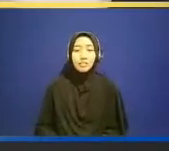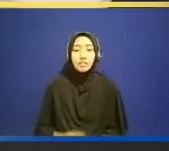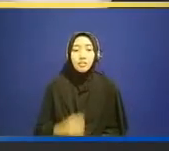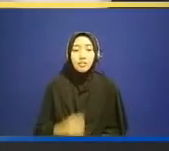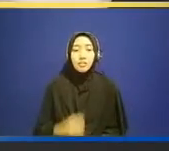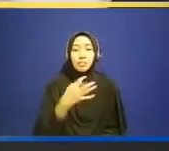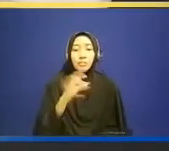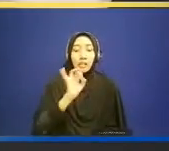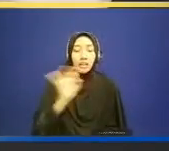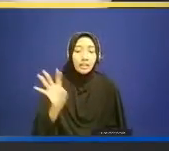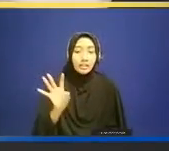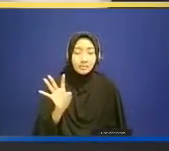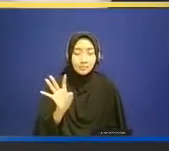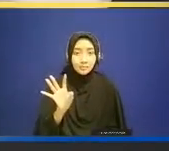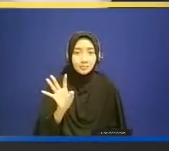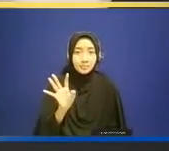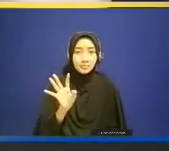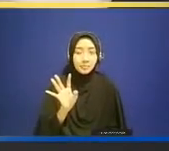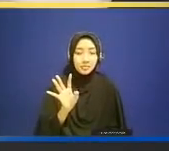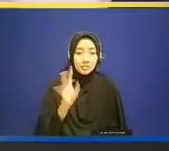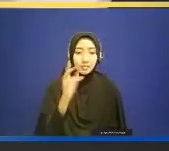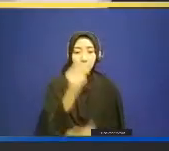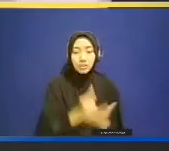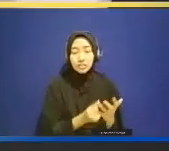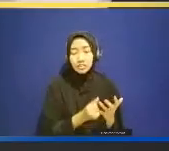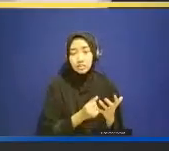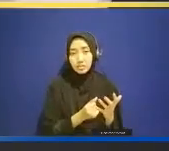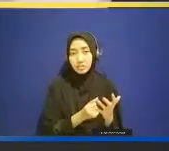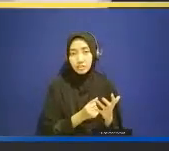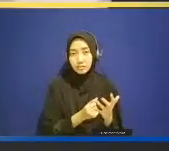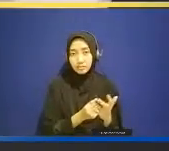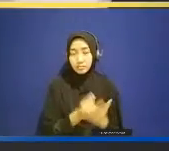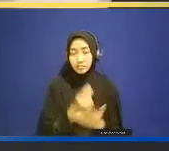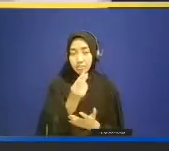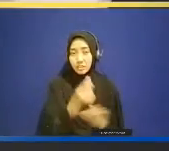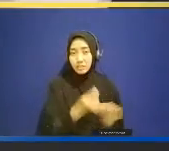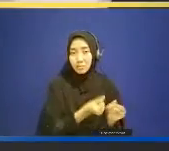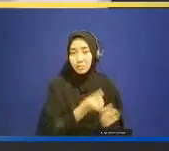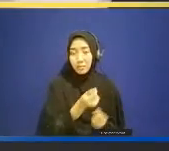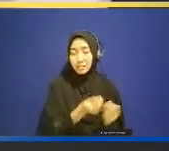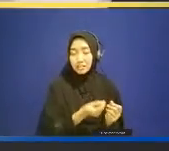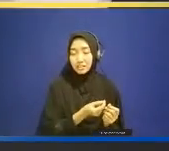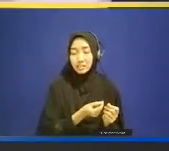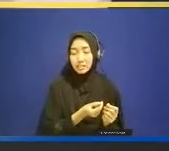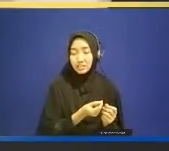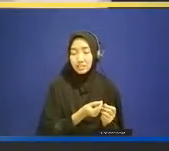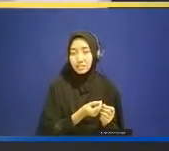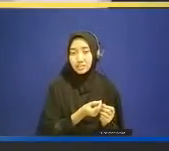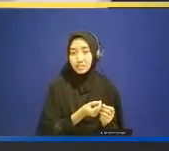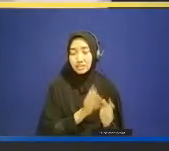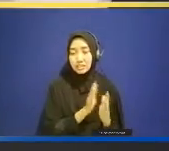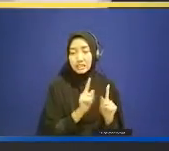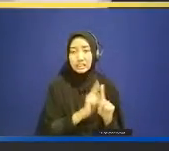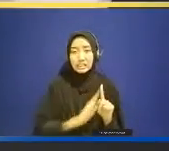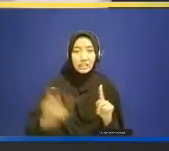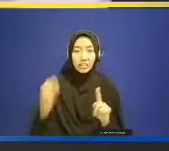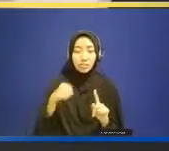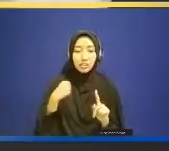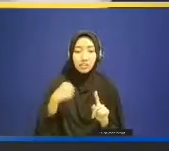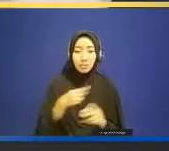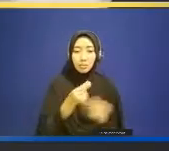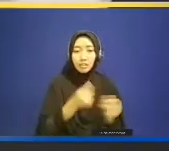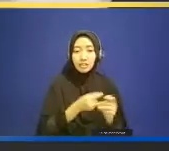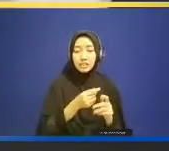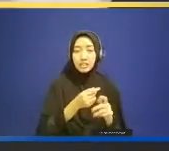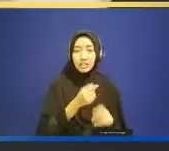beberapa hal yang lain memang ada beberapa Belanda yang kemudian akan namanya itu tidak bisa dihindari belanja